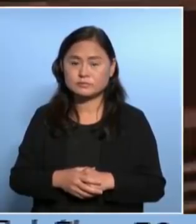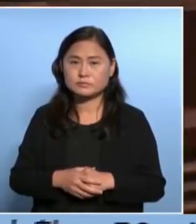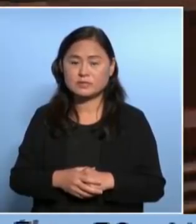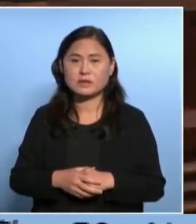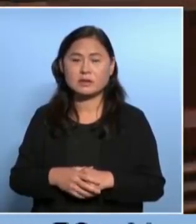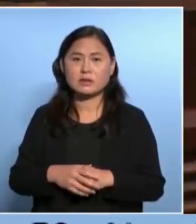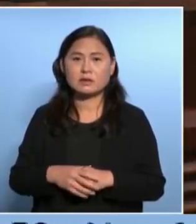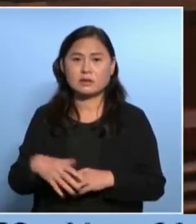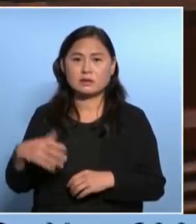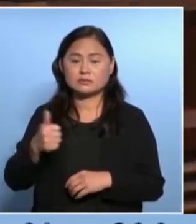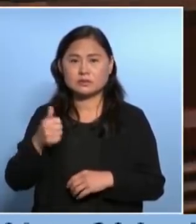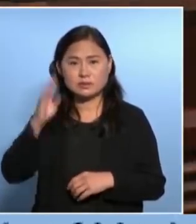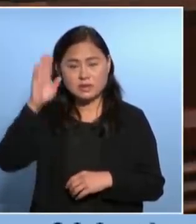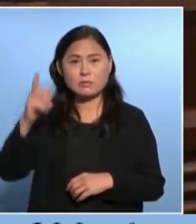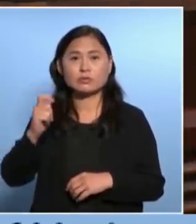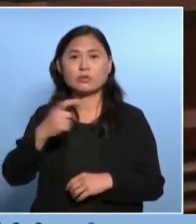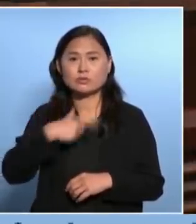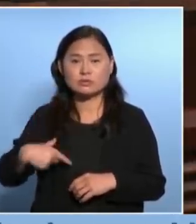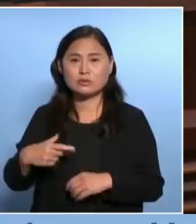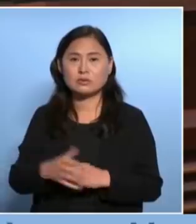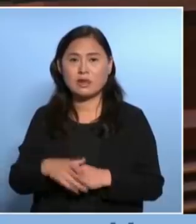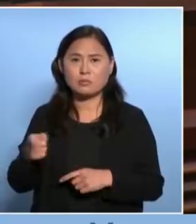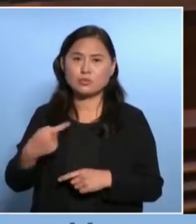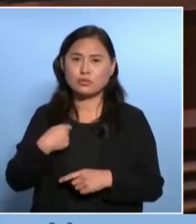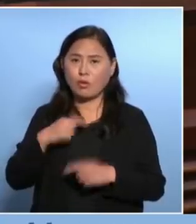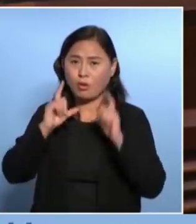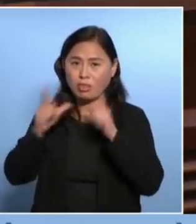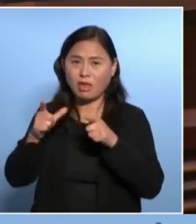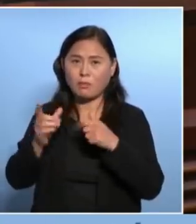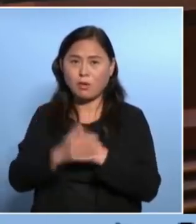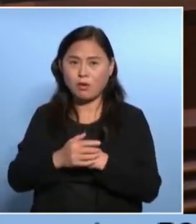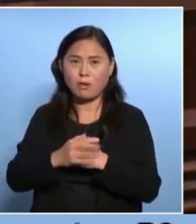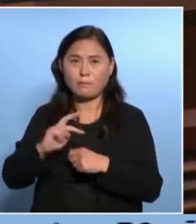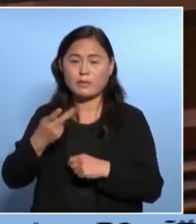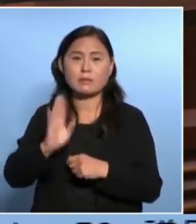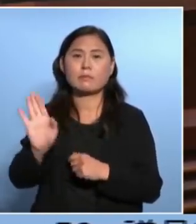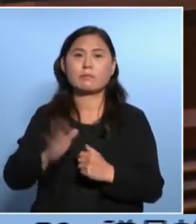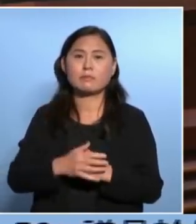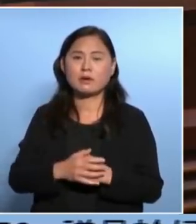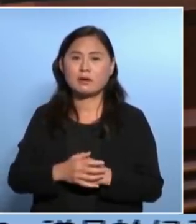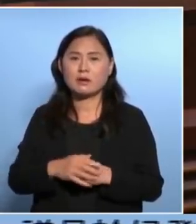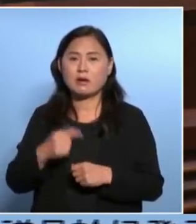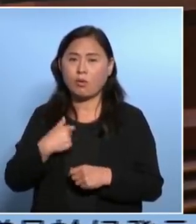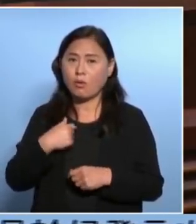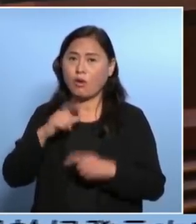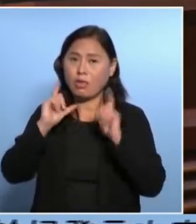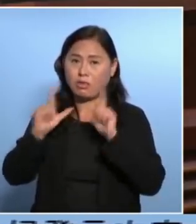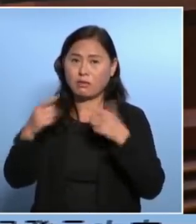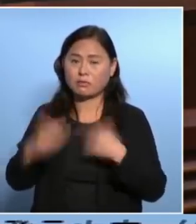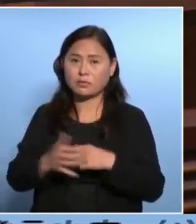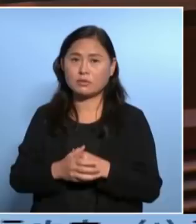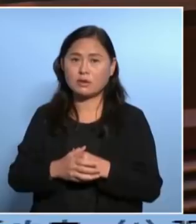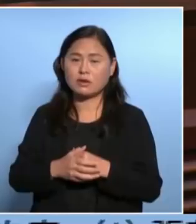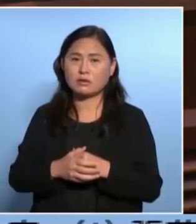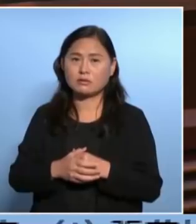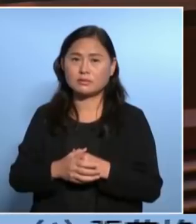主席，我希望阿陶議員咧唔好歪曲我嘅答案啦。我嘅答案咧，其實已經講咗俾你聽，喺不